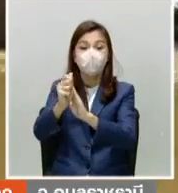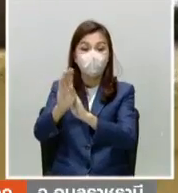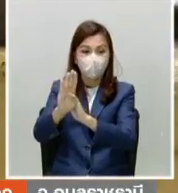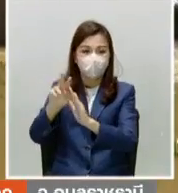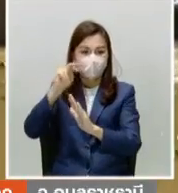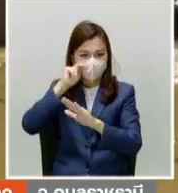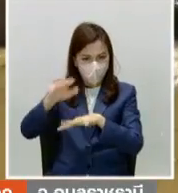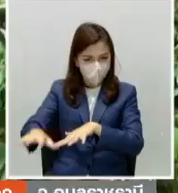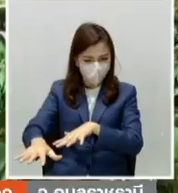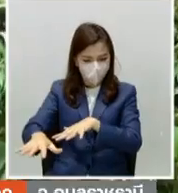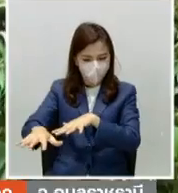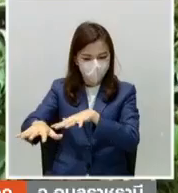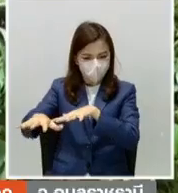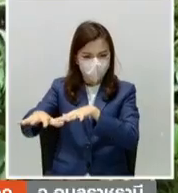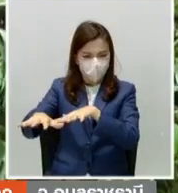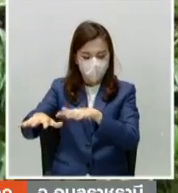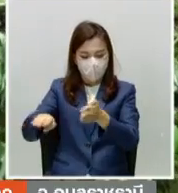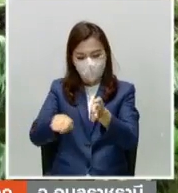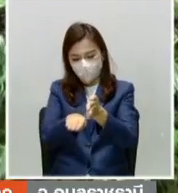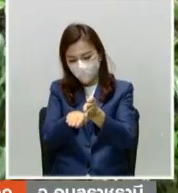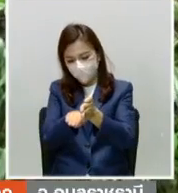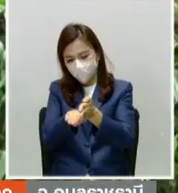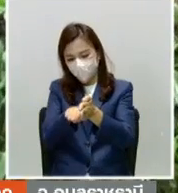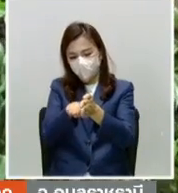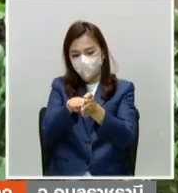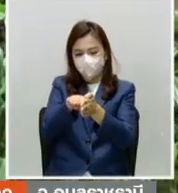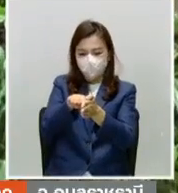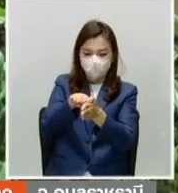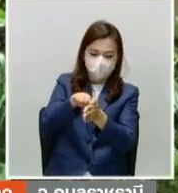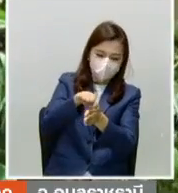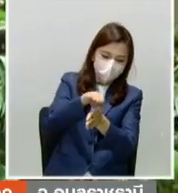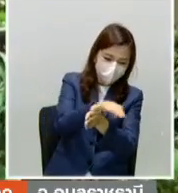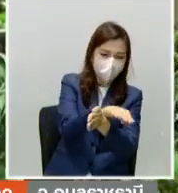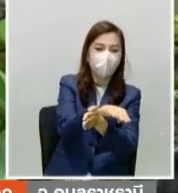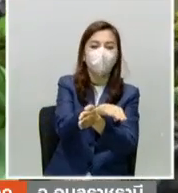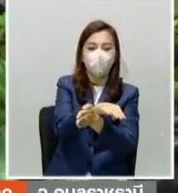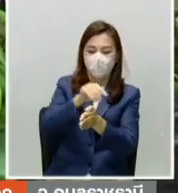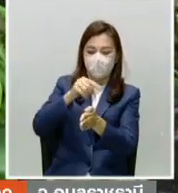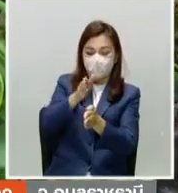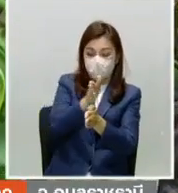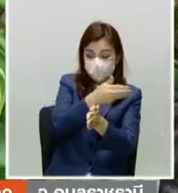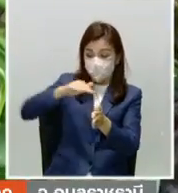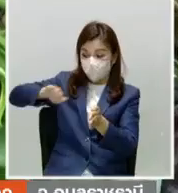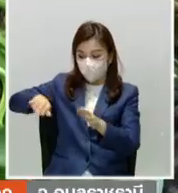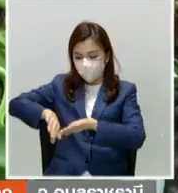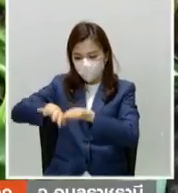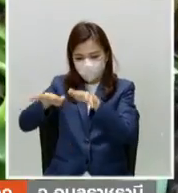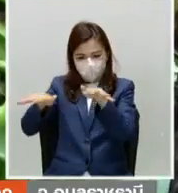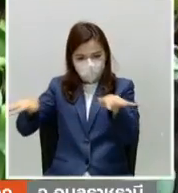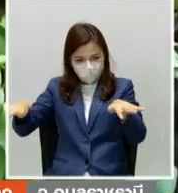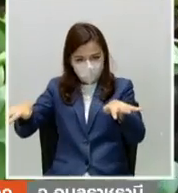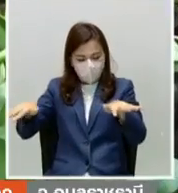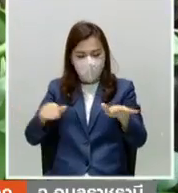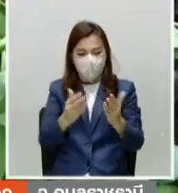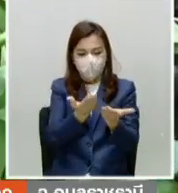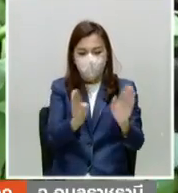ดับน้ำก็สูงจนใกล้ล้นตลิ่งแล้วนะครับที่ความสูง7เมตรทะลักเข้าท่วมชุมชน2ฝั่งแม่น้ำตอนนี้ต้องอพยพชาวบ้านแล้ว112